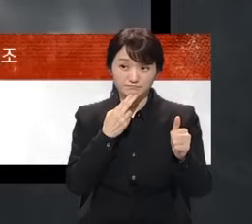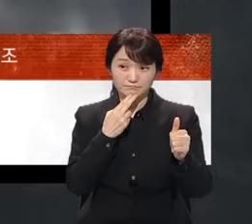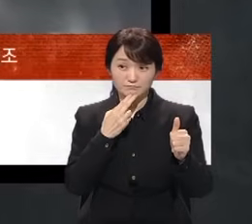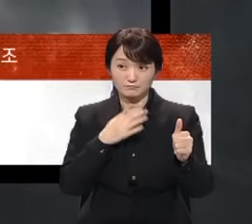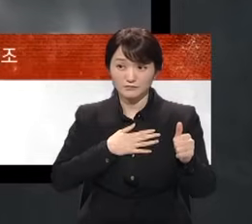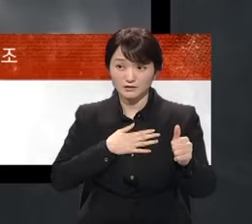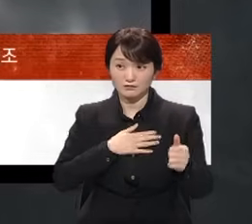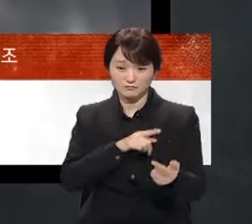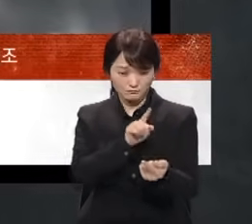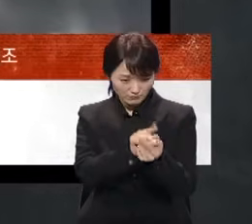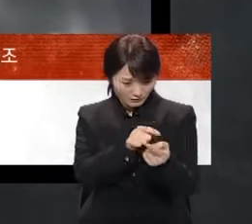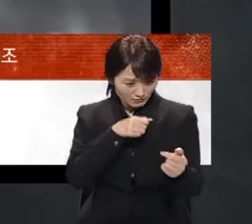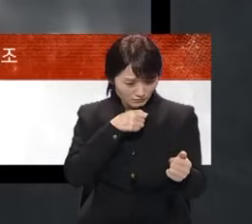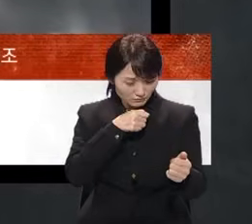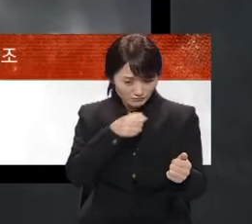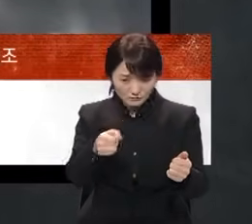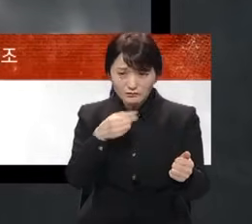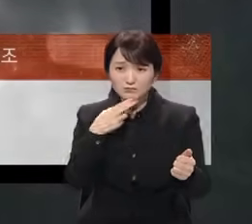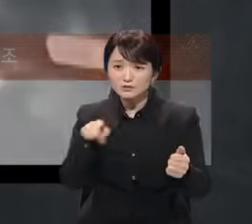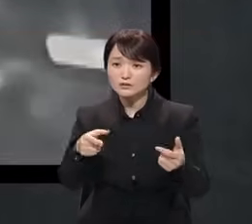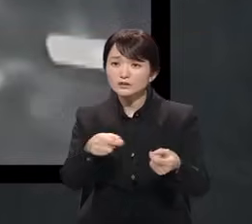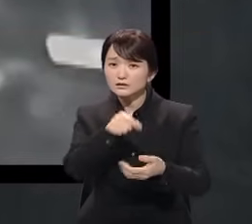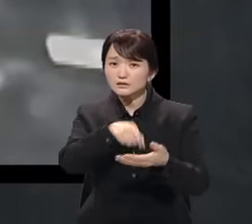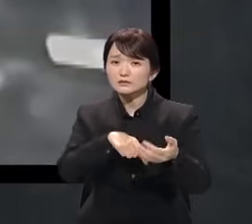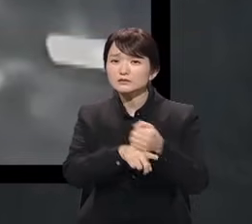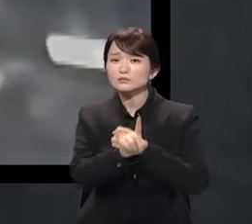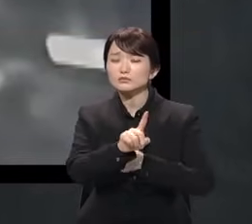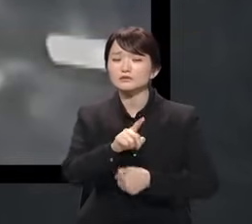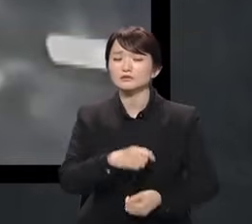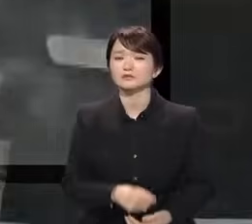일면식 인터뷰를 한 번도 한적 없으면서 무슨 기사를 이런 식으로 내냐.